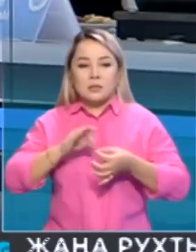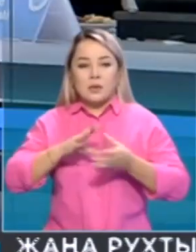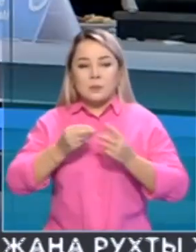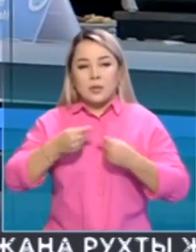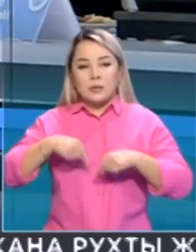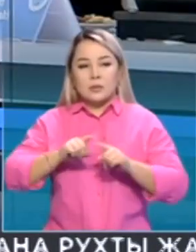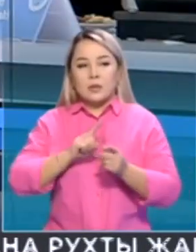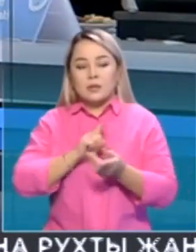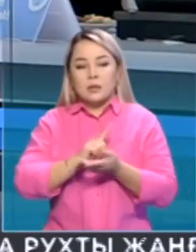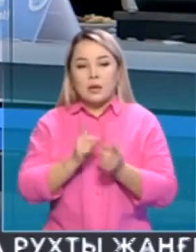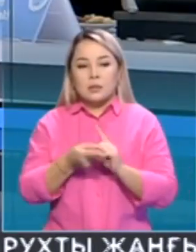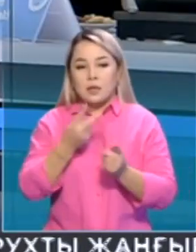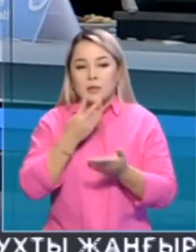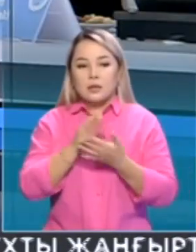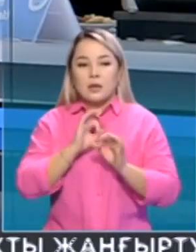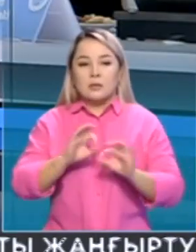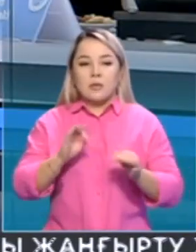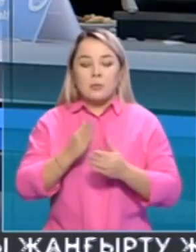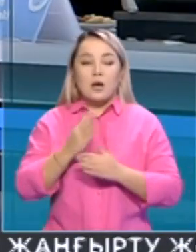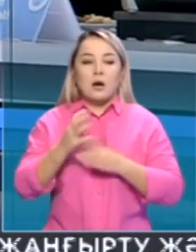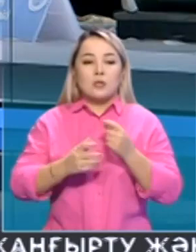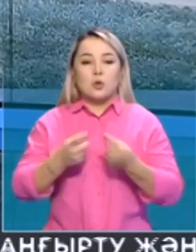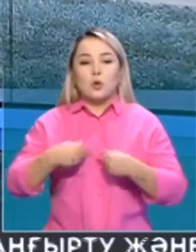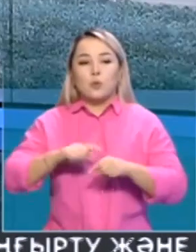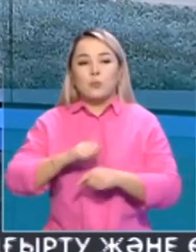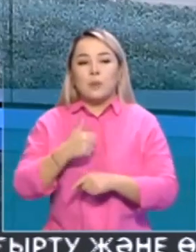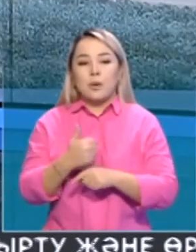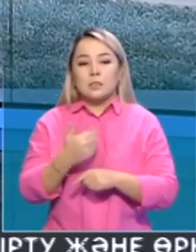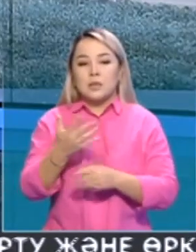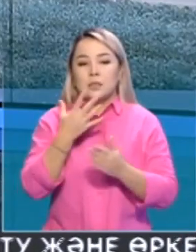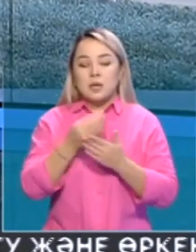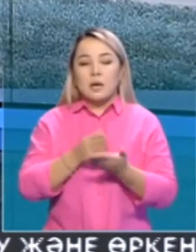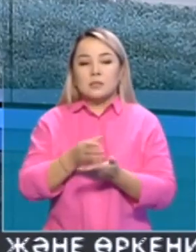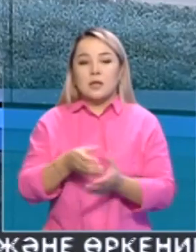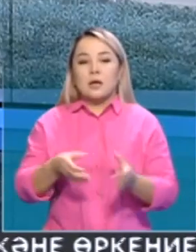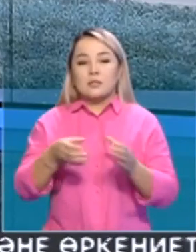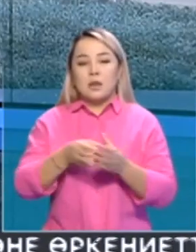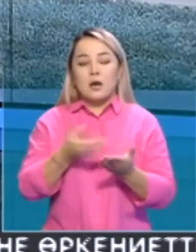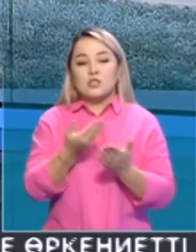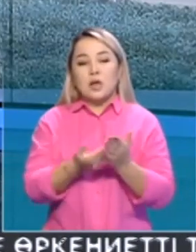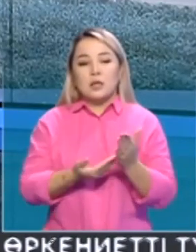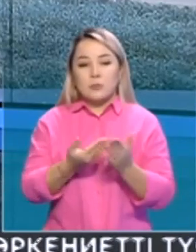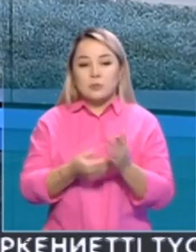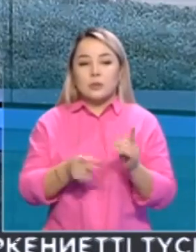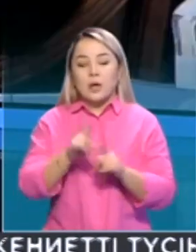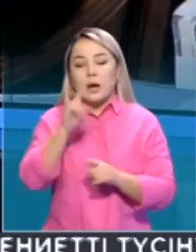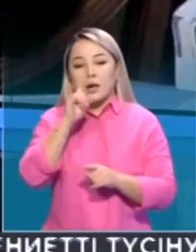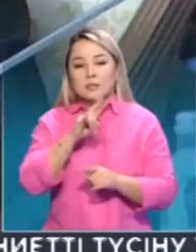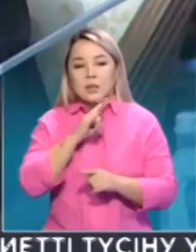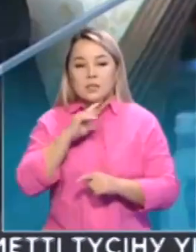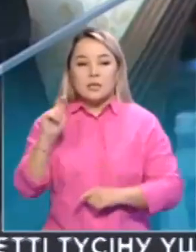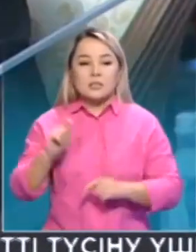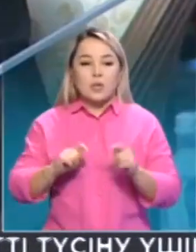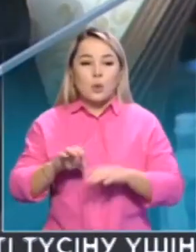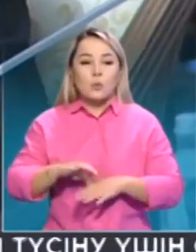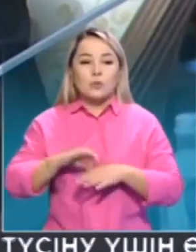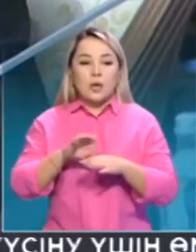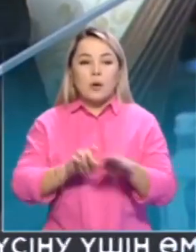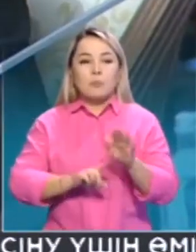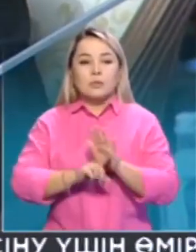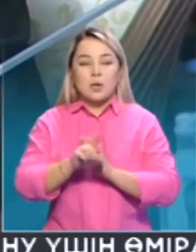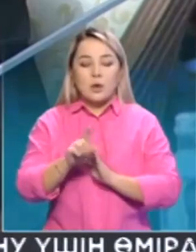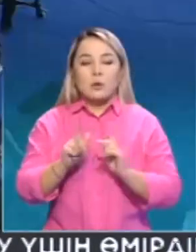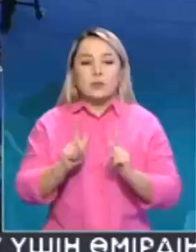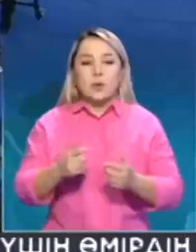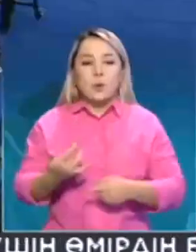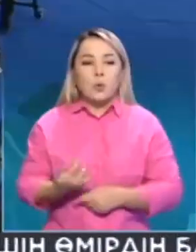мемлекет басшысы Біріккен ұлттар ұйымы бастаған халықаралық ұйымдардың басшыларына, саясаткерлер мен сарапшыларға Қазақстанның съез өткізу туралы бастамасына